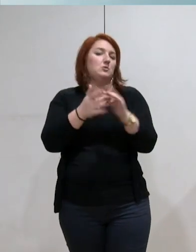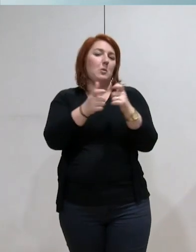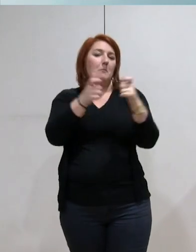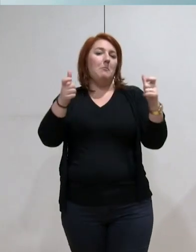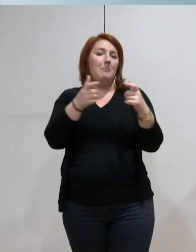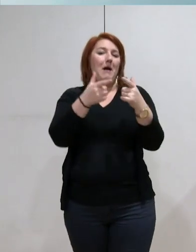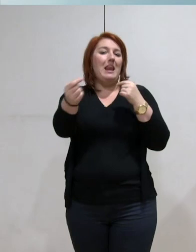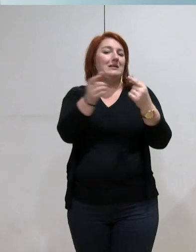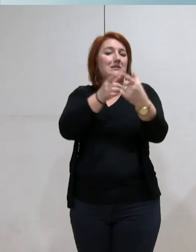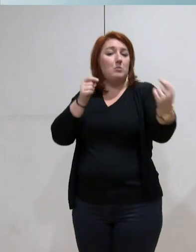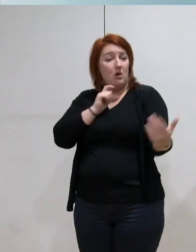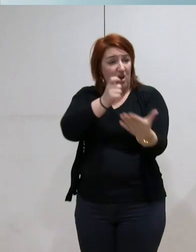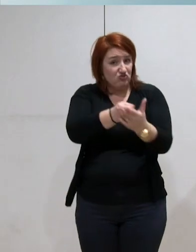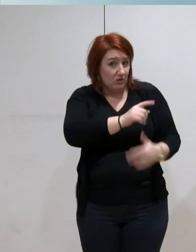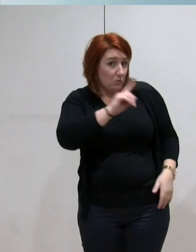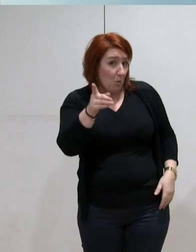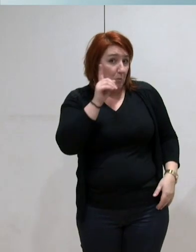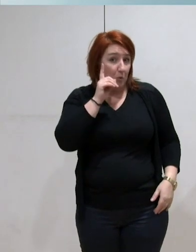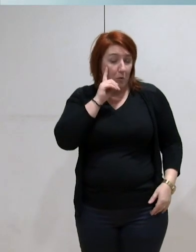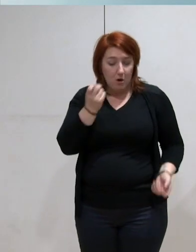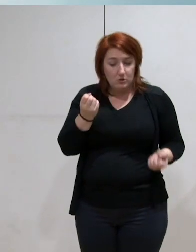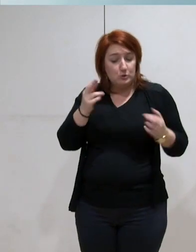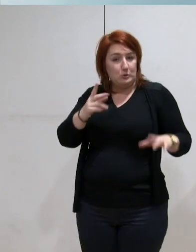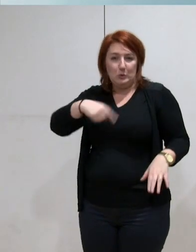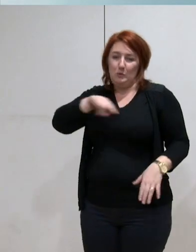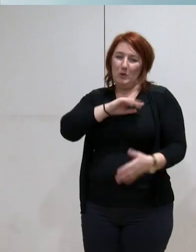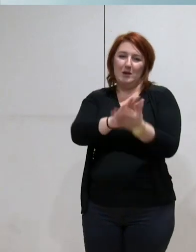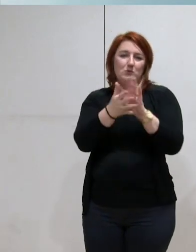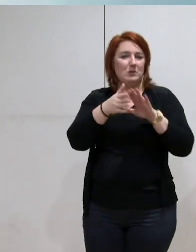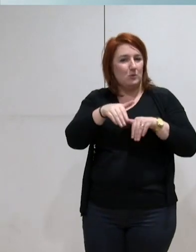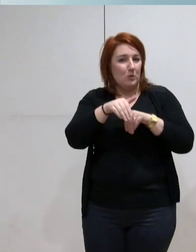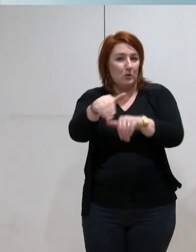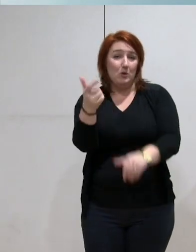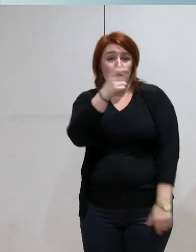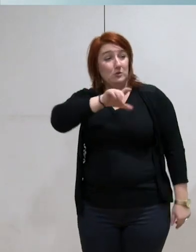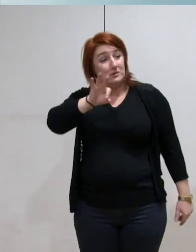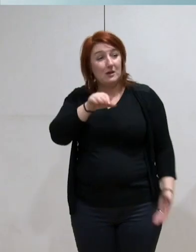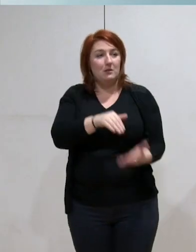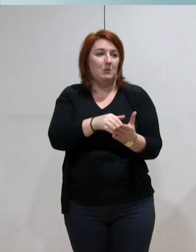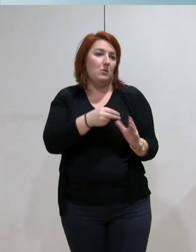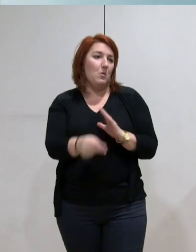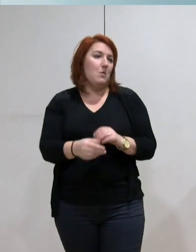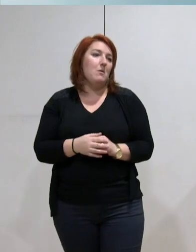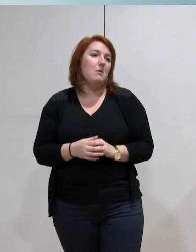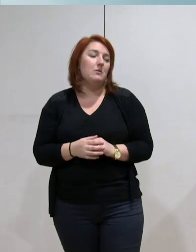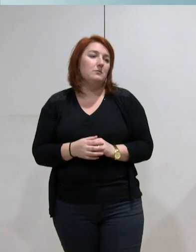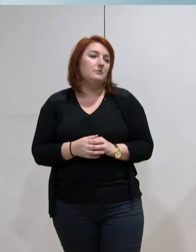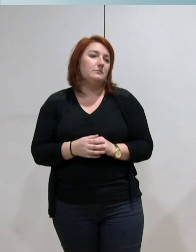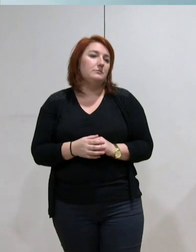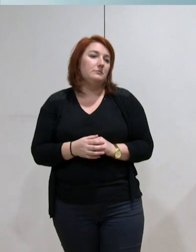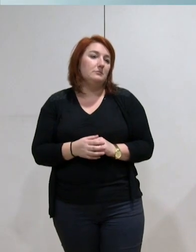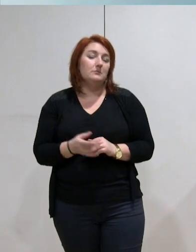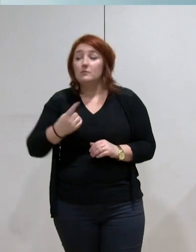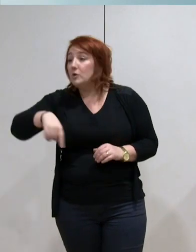nous aurions poursuivi le avec l'association 250000 € 250000 € nous